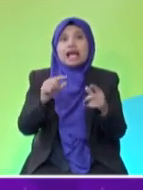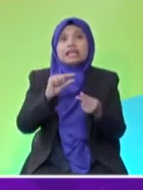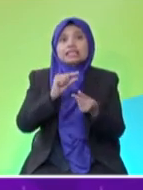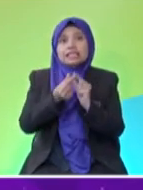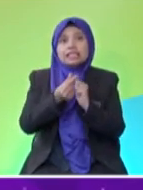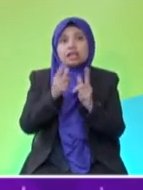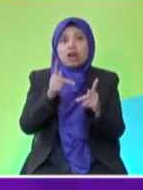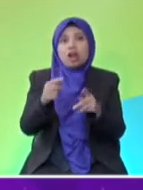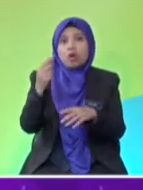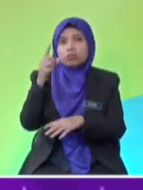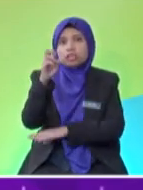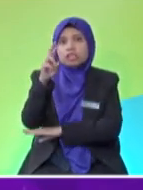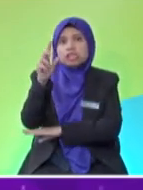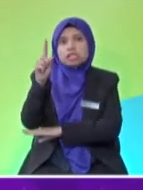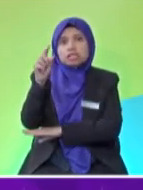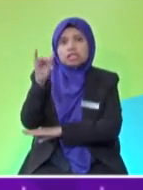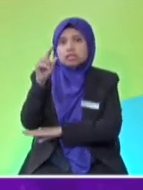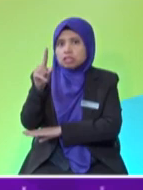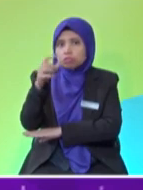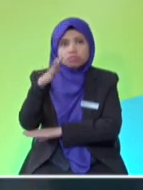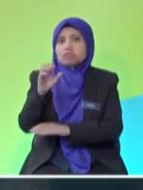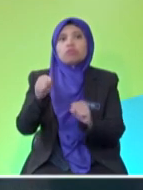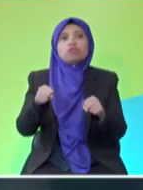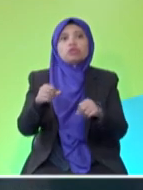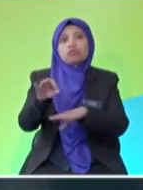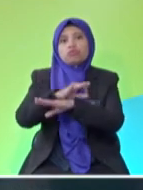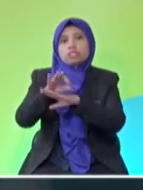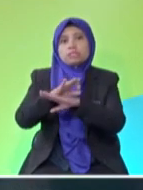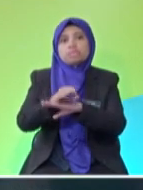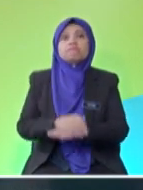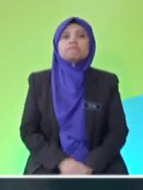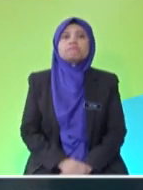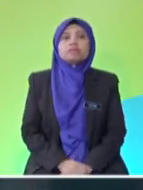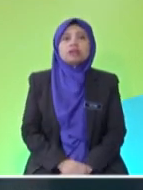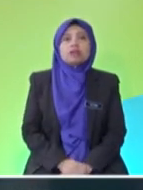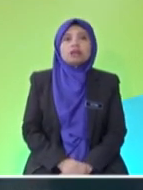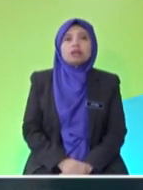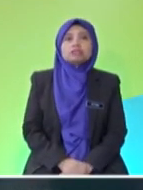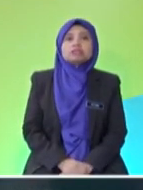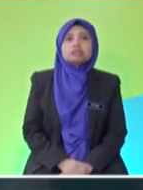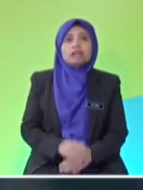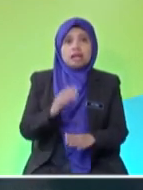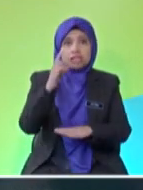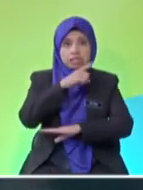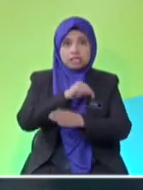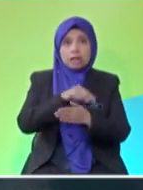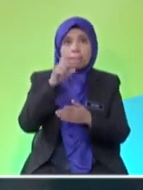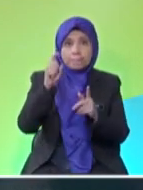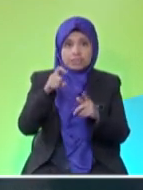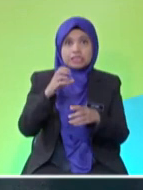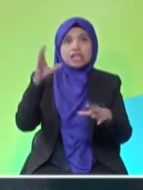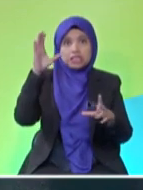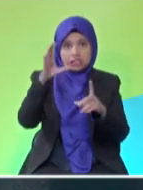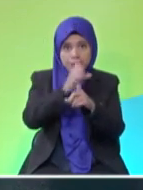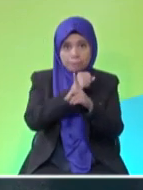tidak dapat berfungsi dengan baik jadi inilah yang miral penduduk dapat mencapai pada hari ini ayo murid-murid